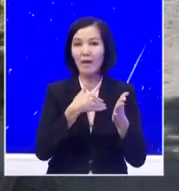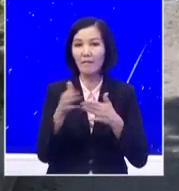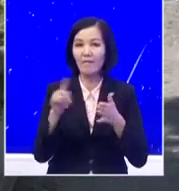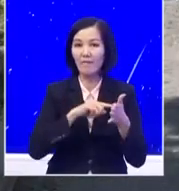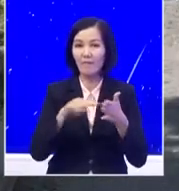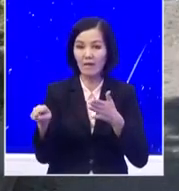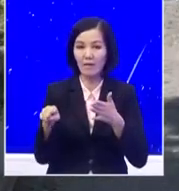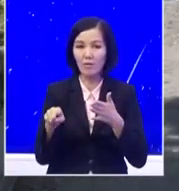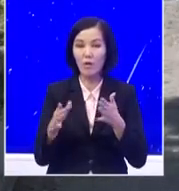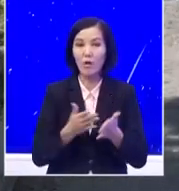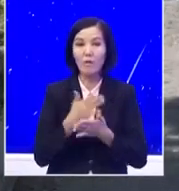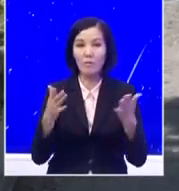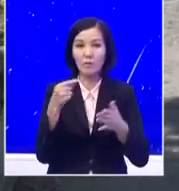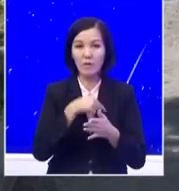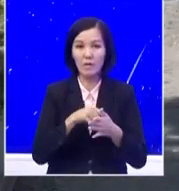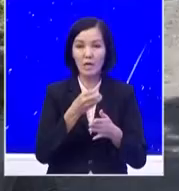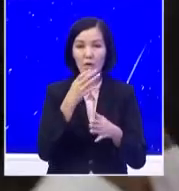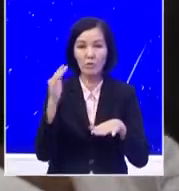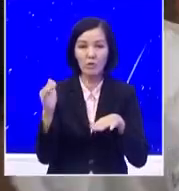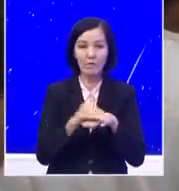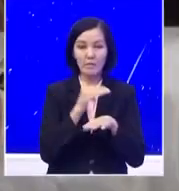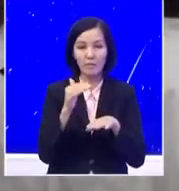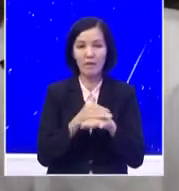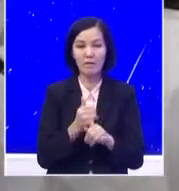уже говорит о высокой морали и хорошем воспитании.